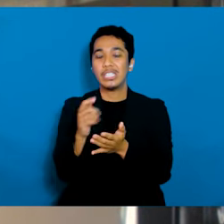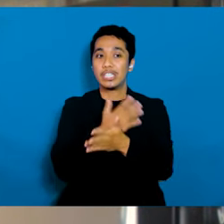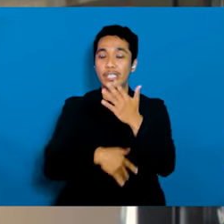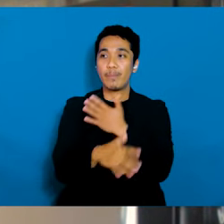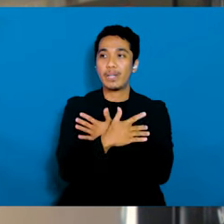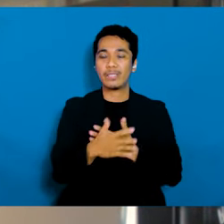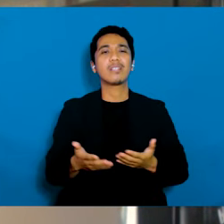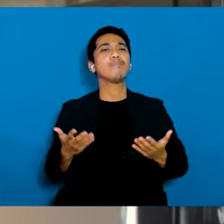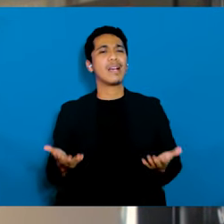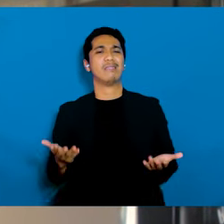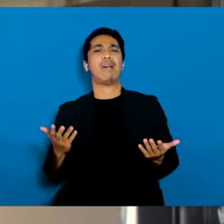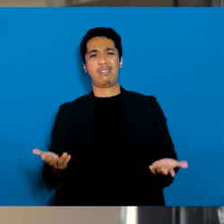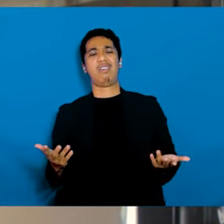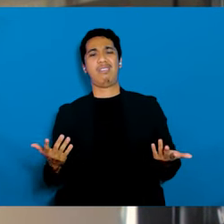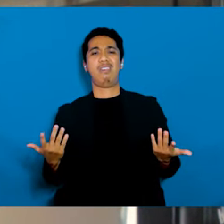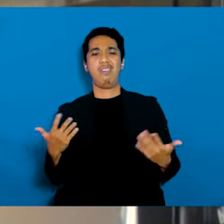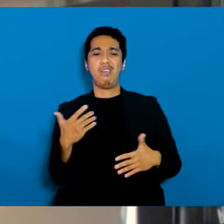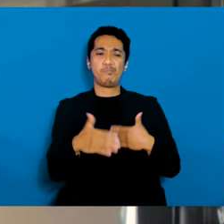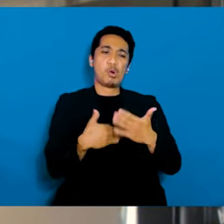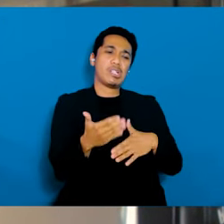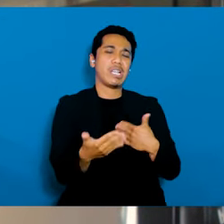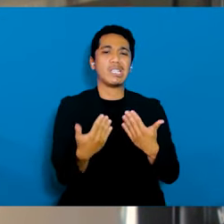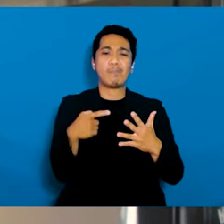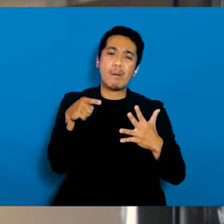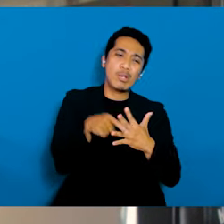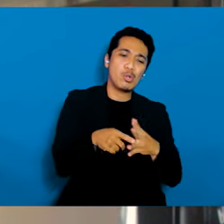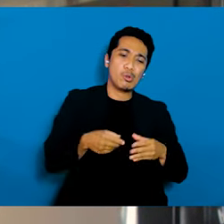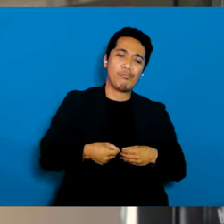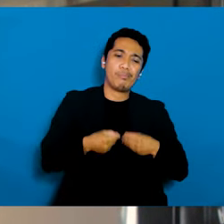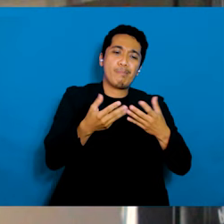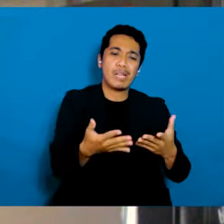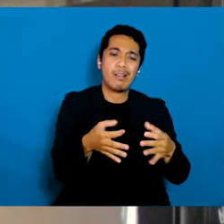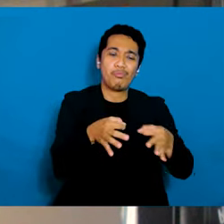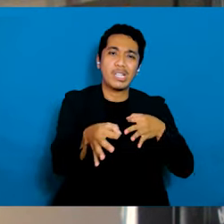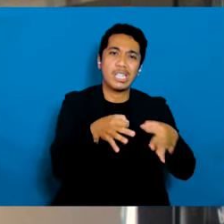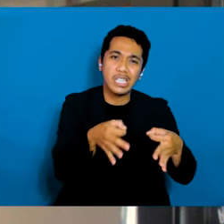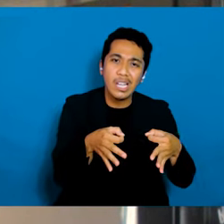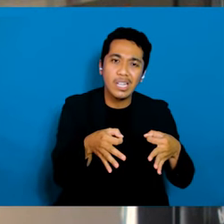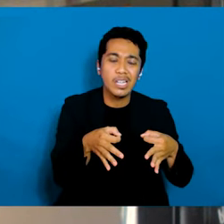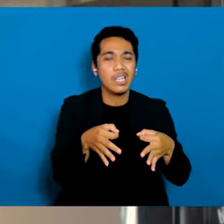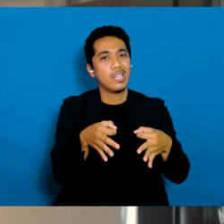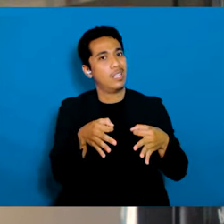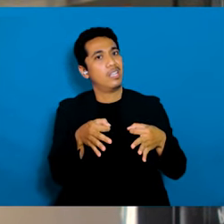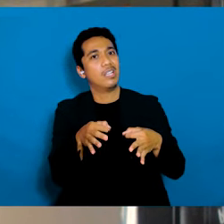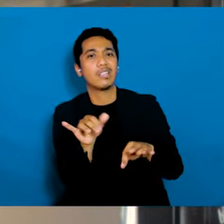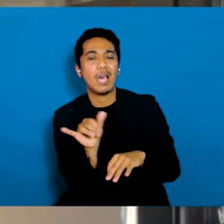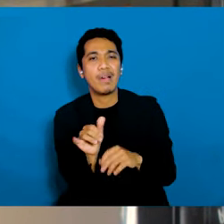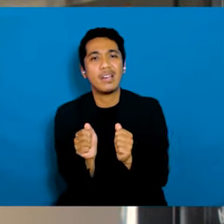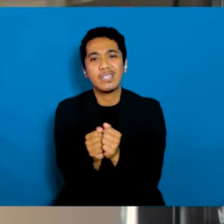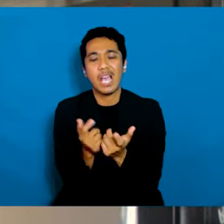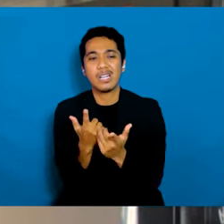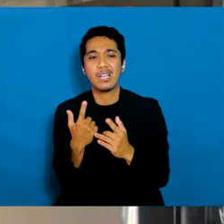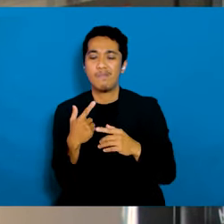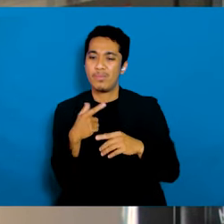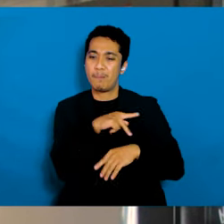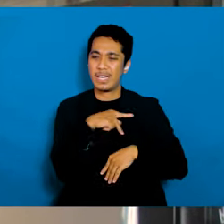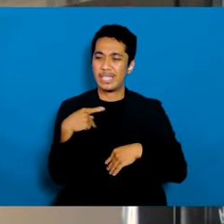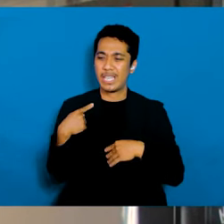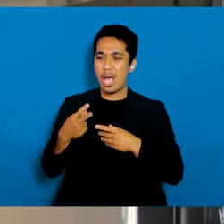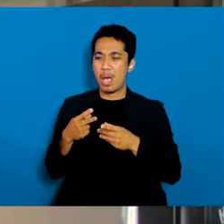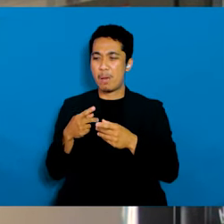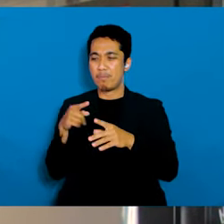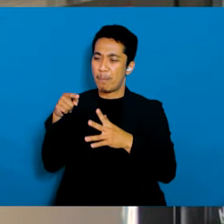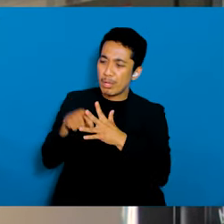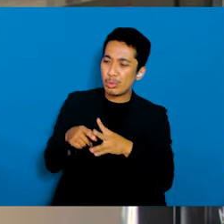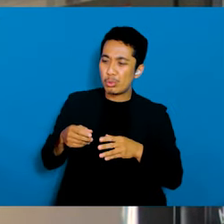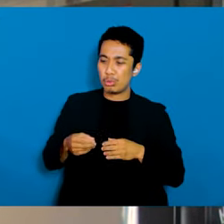enggak tertulis sebagai disabilitas, gimana penyelenggara pemilu mau memberikan fasilitas. Demikian juga sebetulnya penyelenggara pemilu